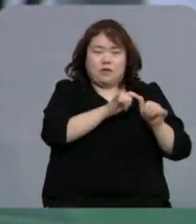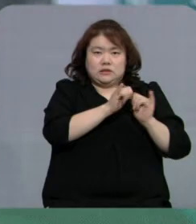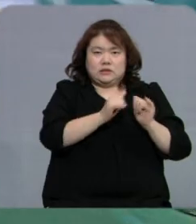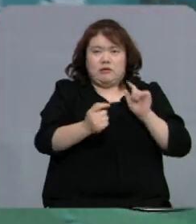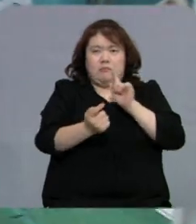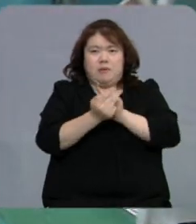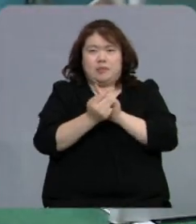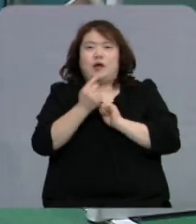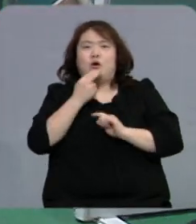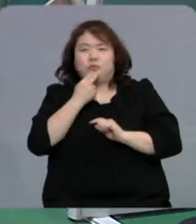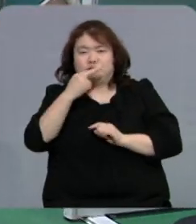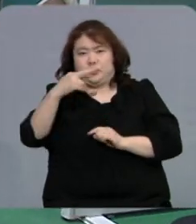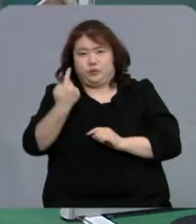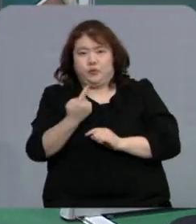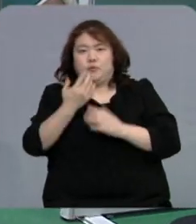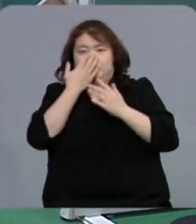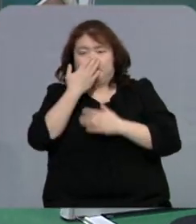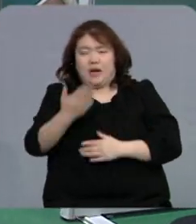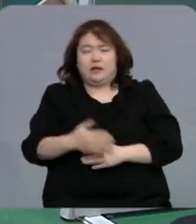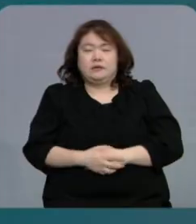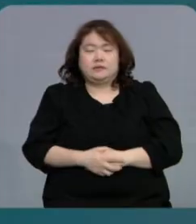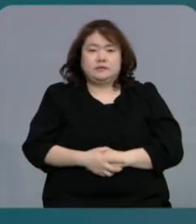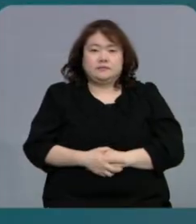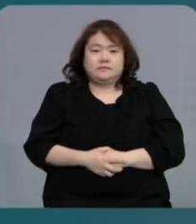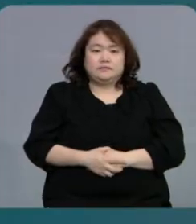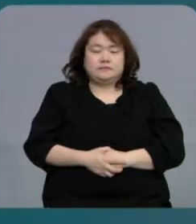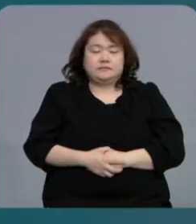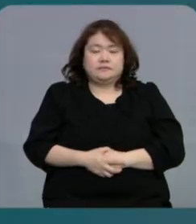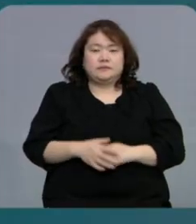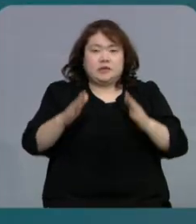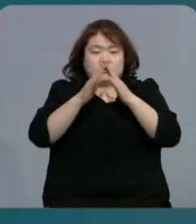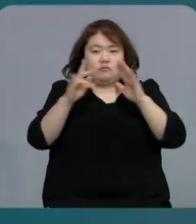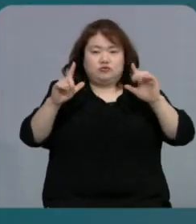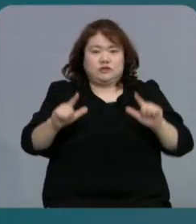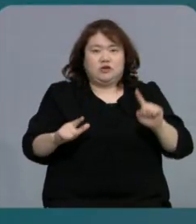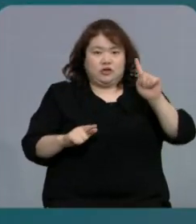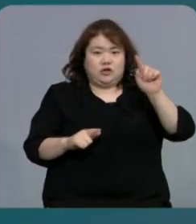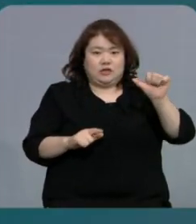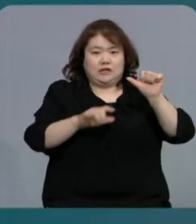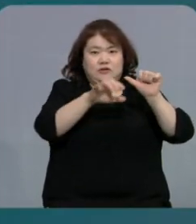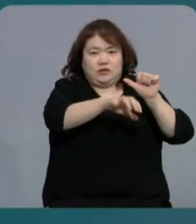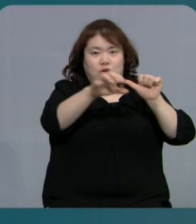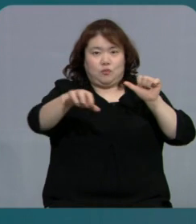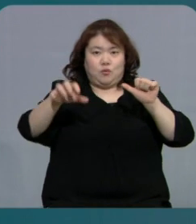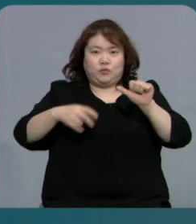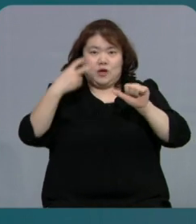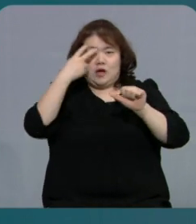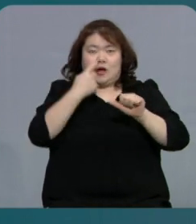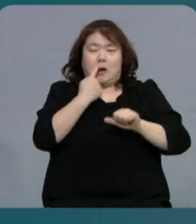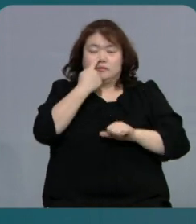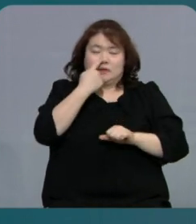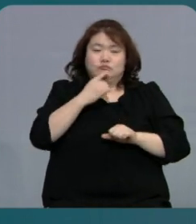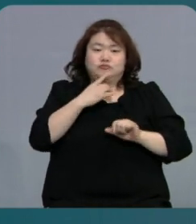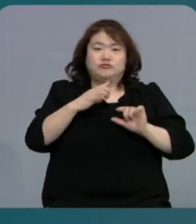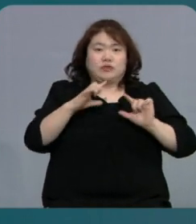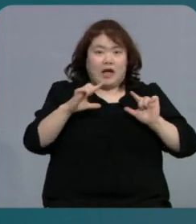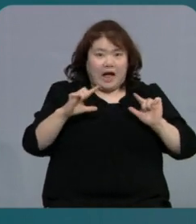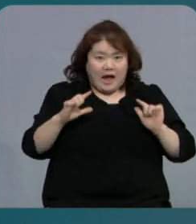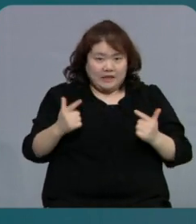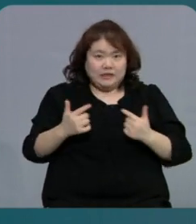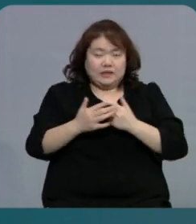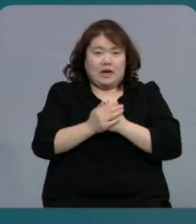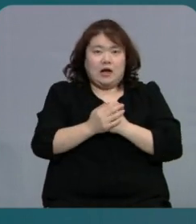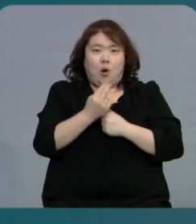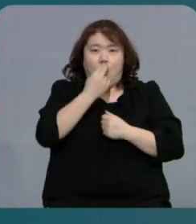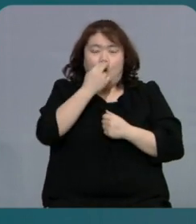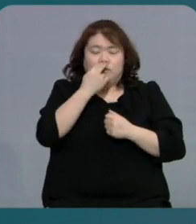하지 않았더라도 받을 수 있습니다. 전북 지역 15개 선별진료소뿐 아니라 호흡기 전담 클리닉